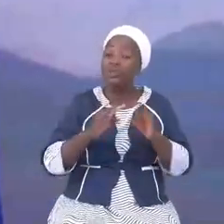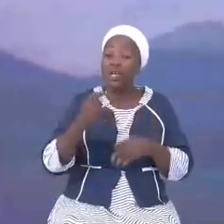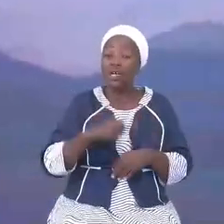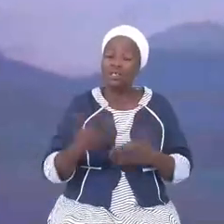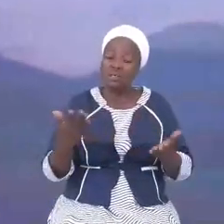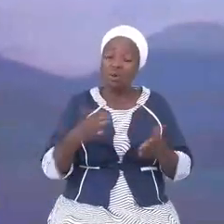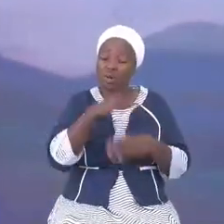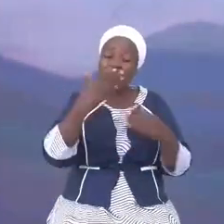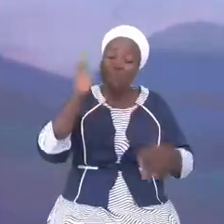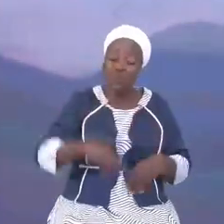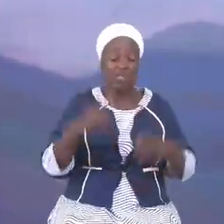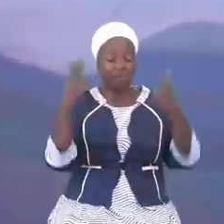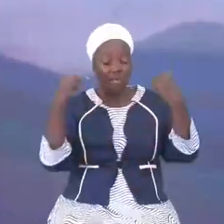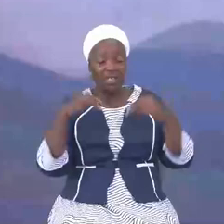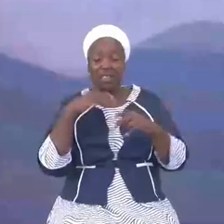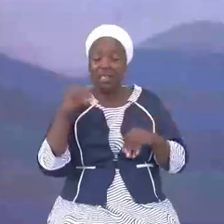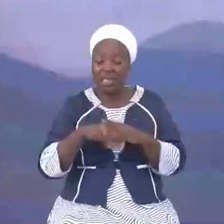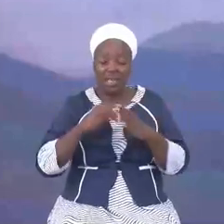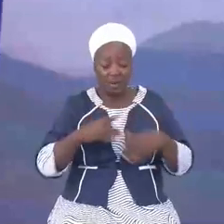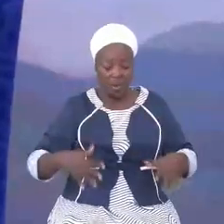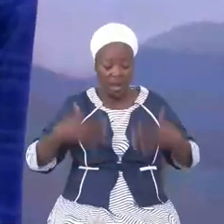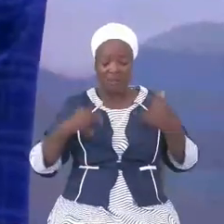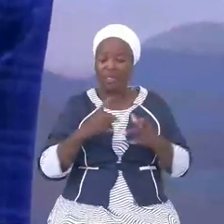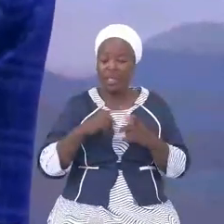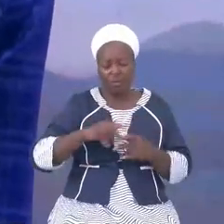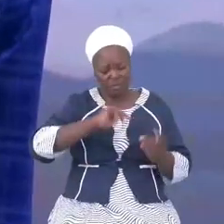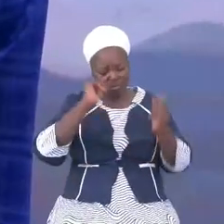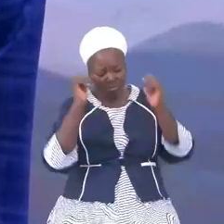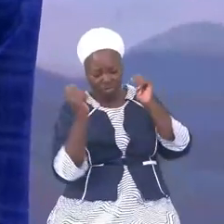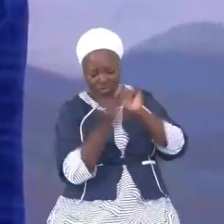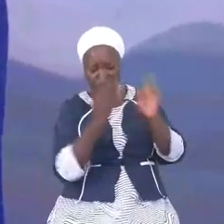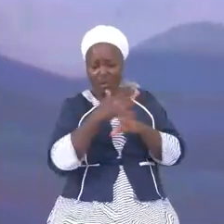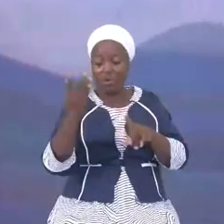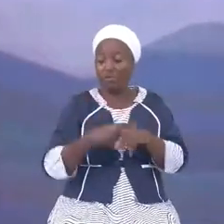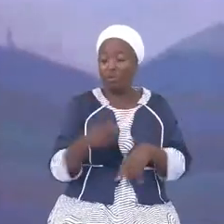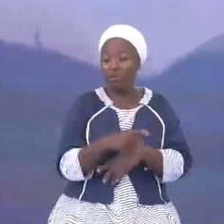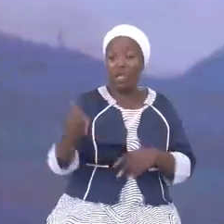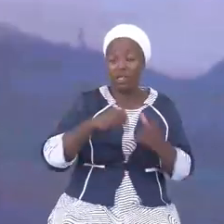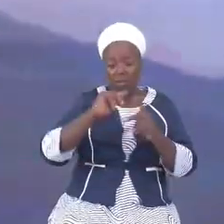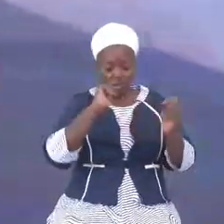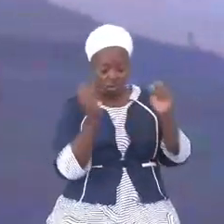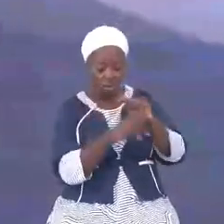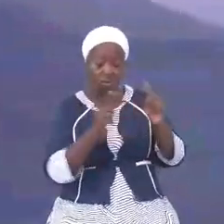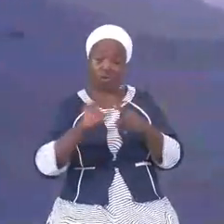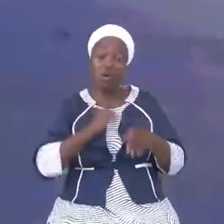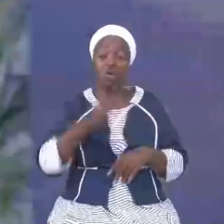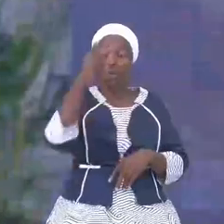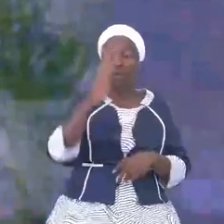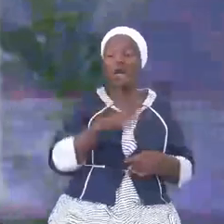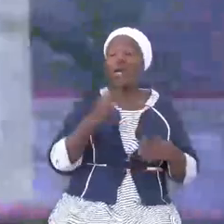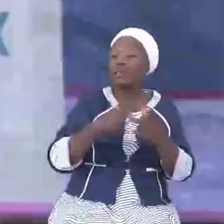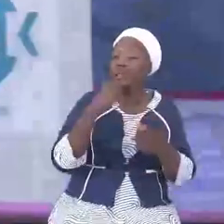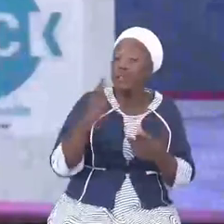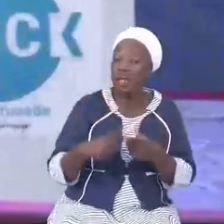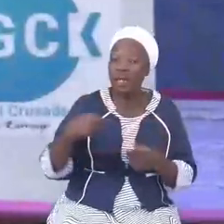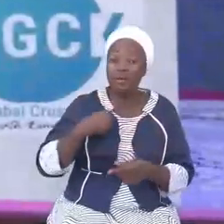des vanités des derniers temps. Nous devons nous en détourner et revenir à notre Dieu. Alors, nous allons suivre